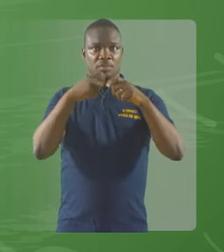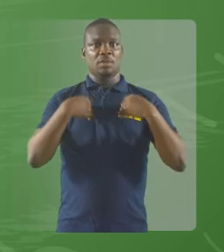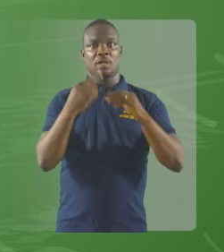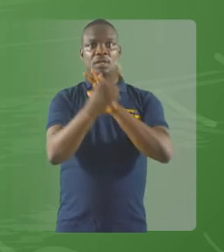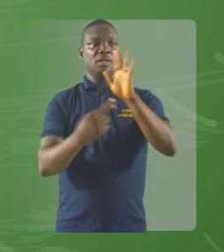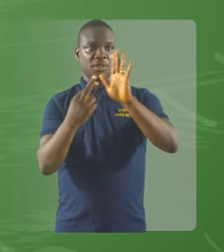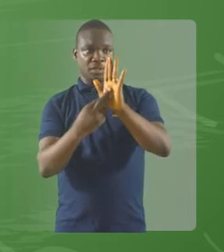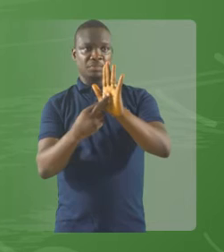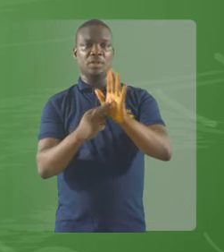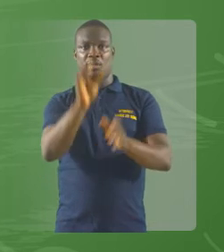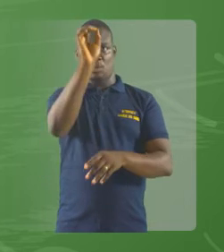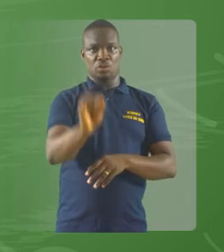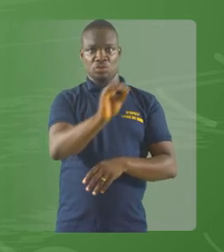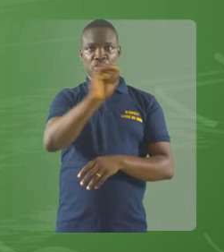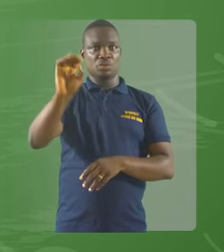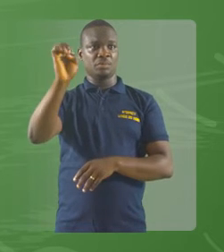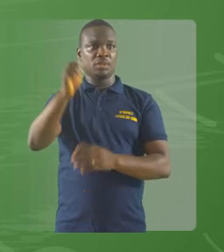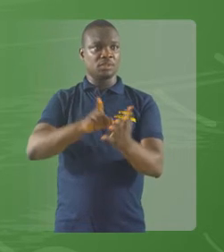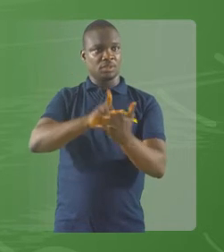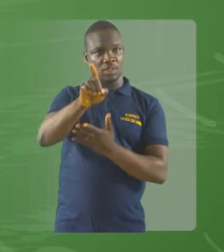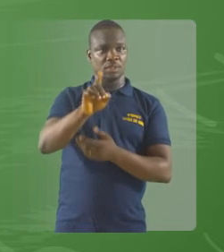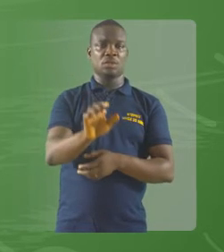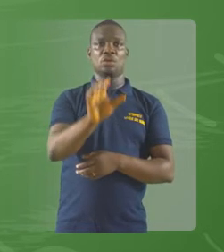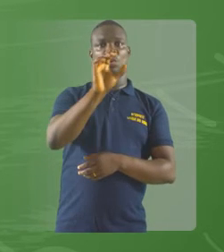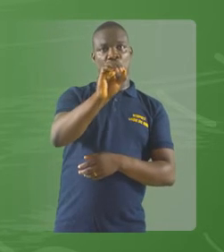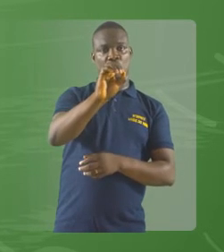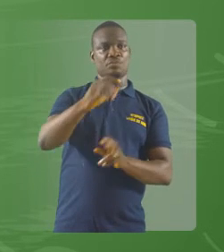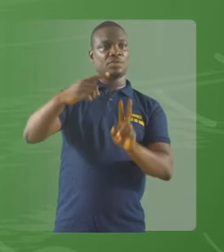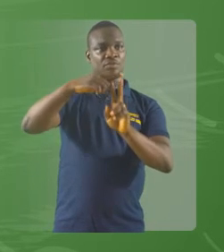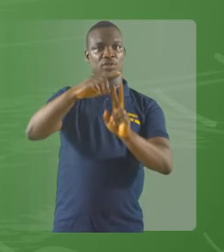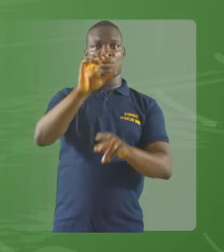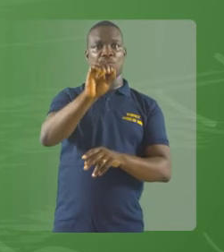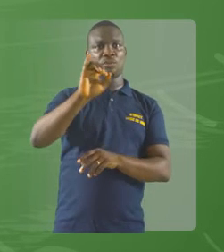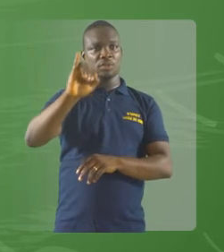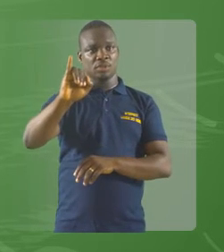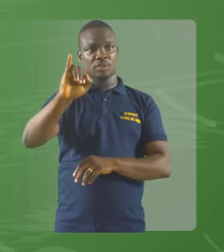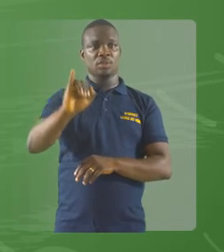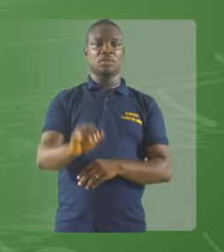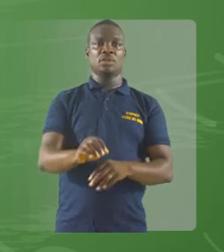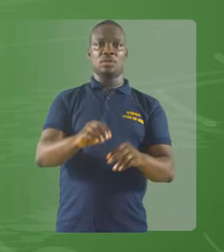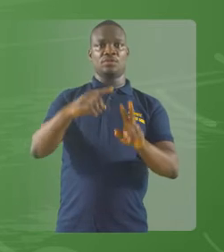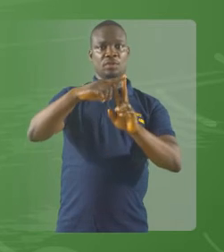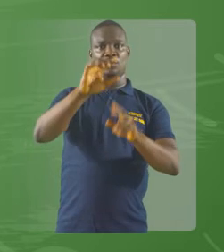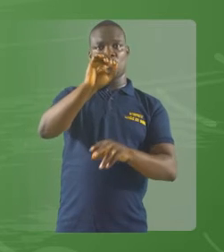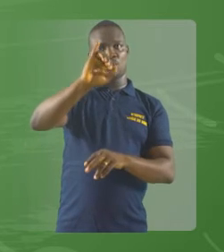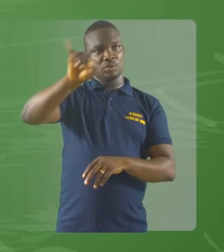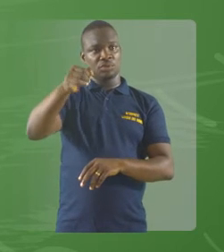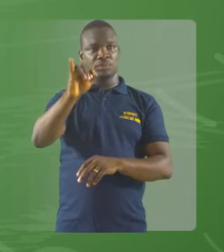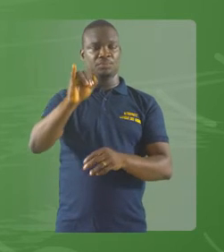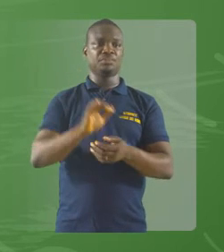d'un repère orthonormé direct O, vecteur OI, vecteur OJ.